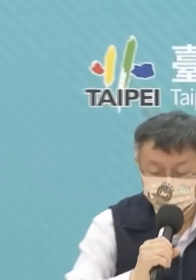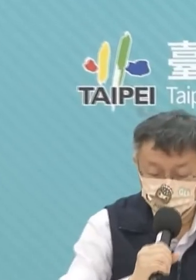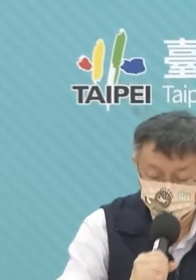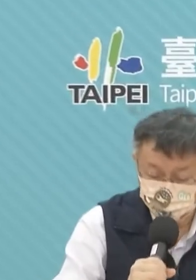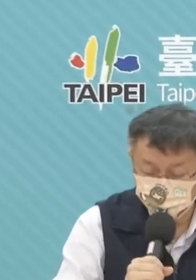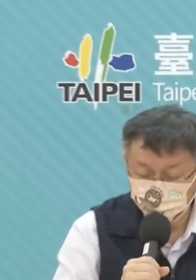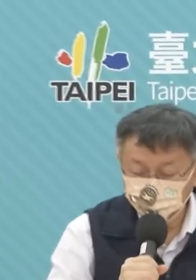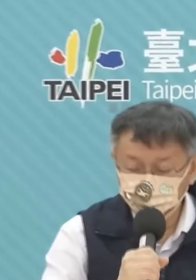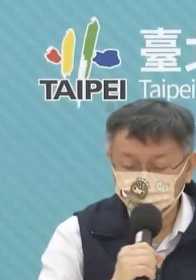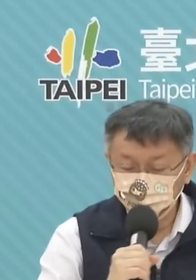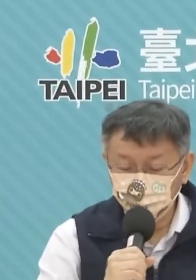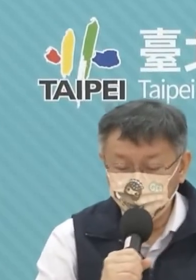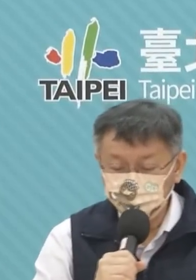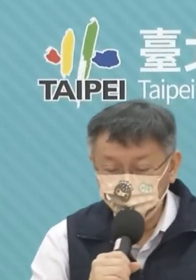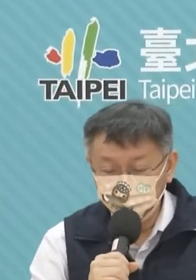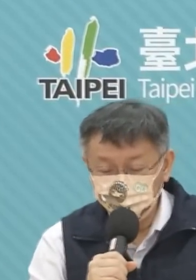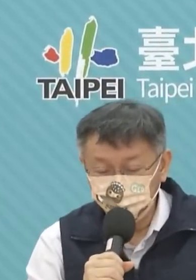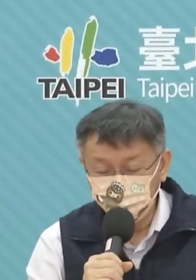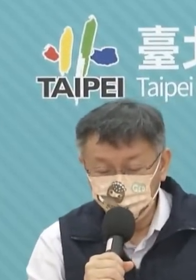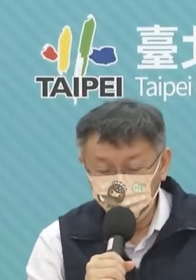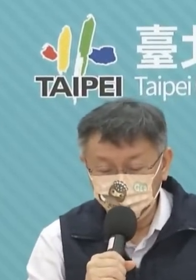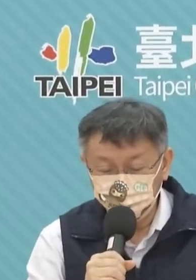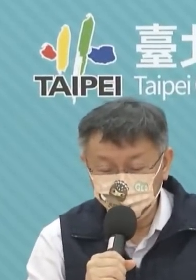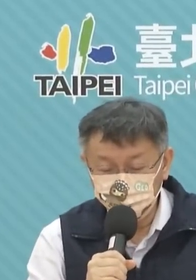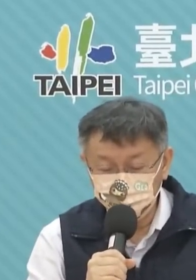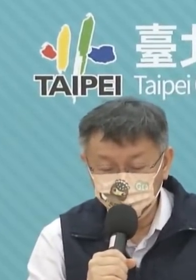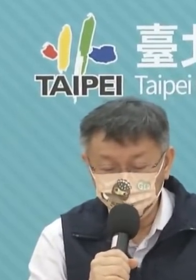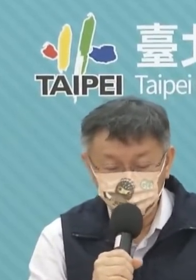今天中央公布全台湾本土案例